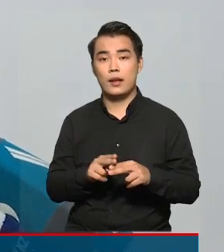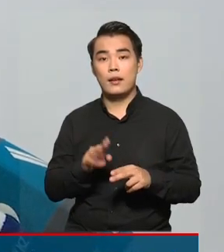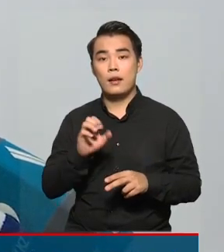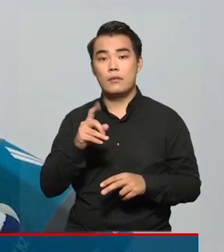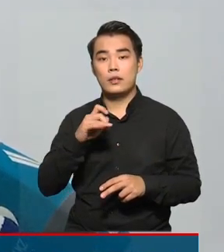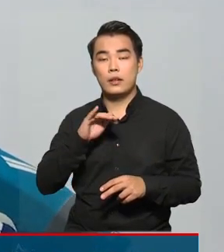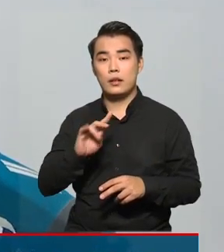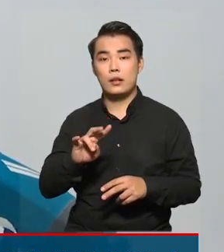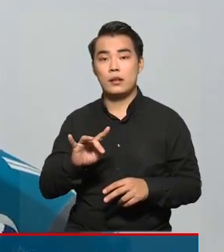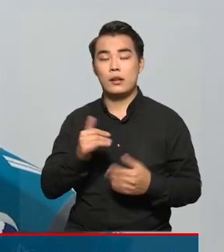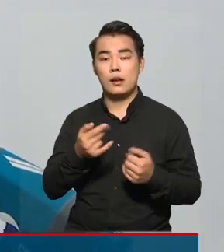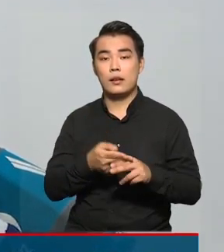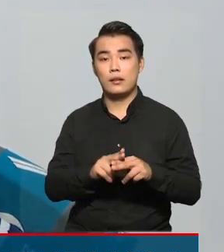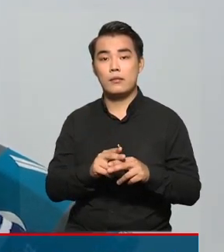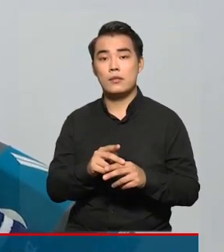ветеринария туралы заңға